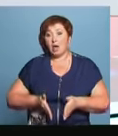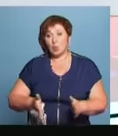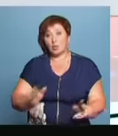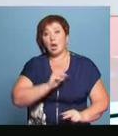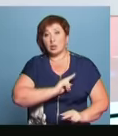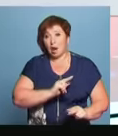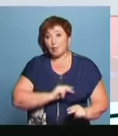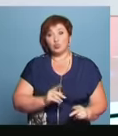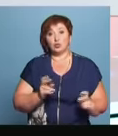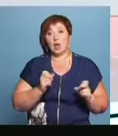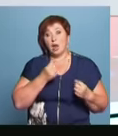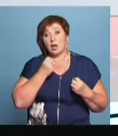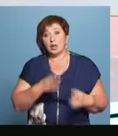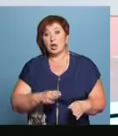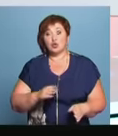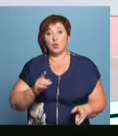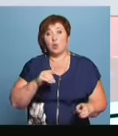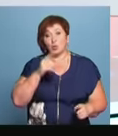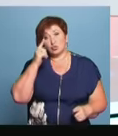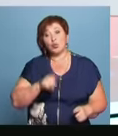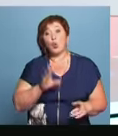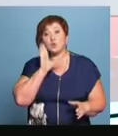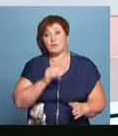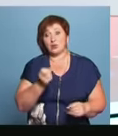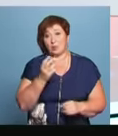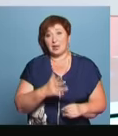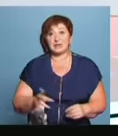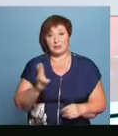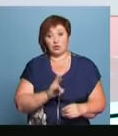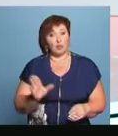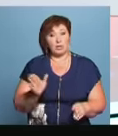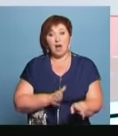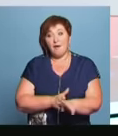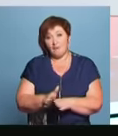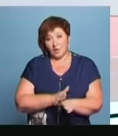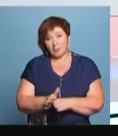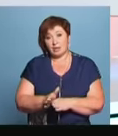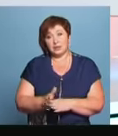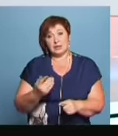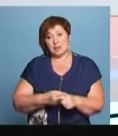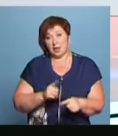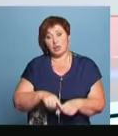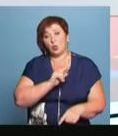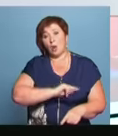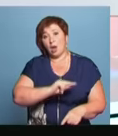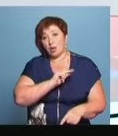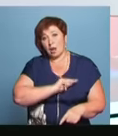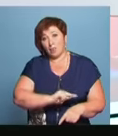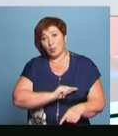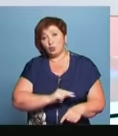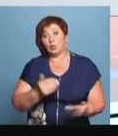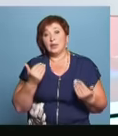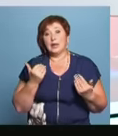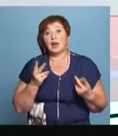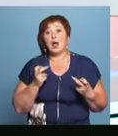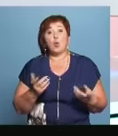все трассы будут готовы, заверил руководитель дорожного ведомства. Виктор Вахрамеев лично проинспектировал один из объектов в Волнарском районе.